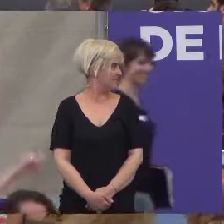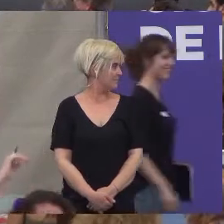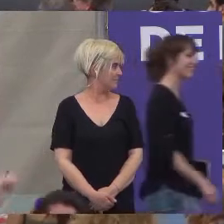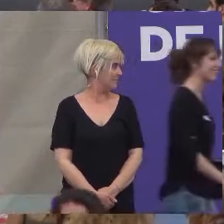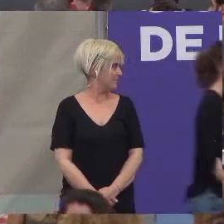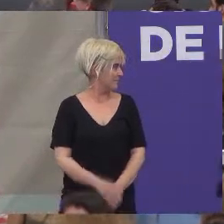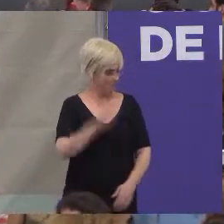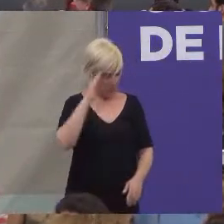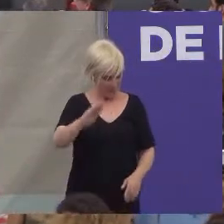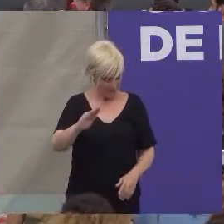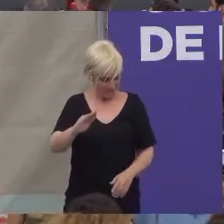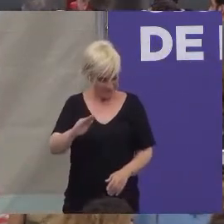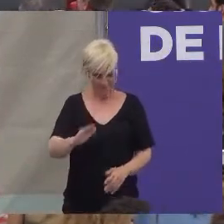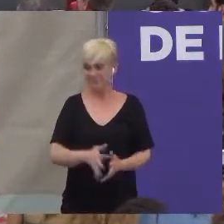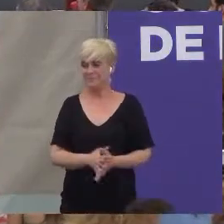Hola.